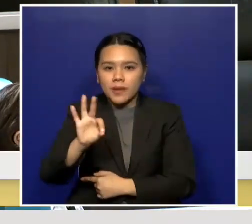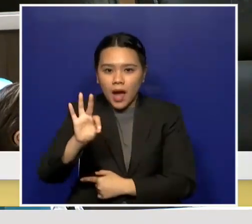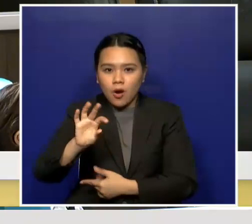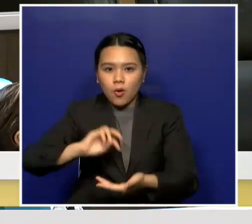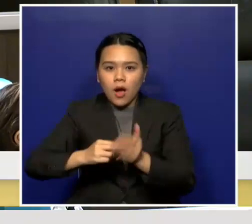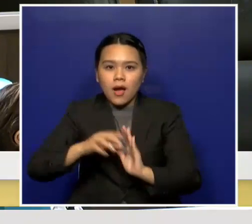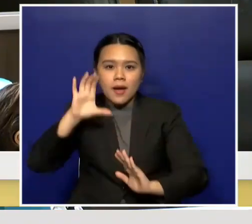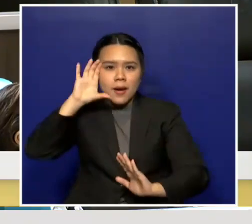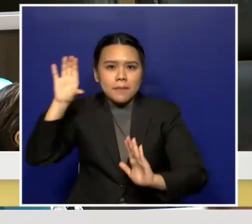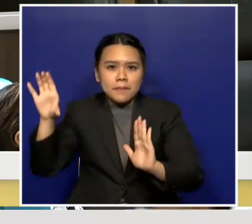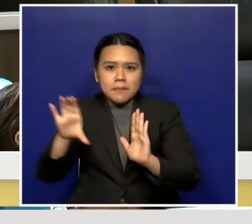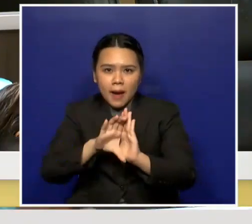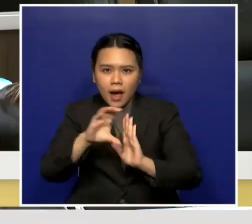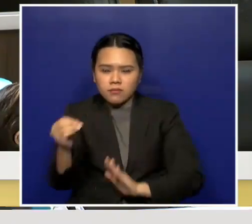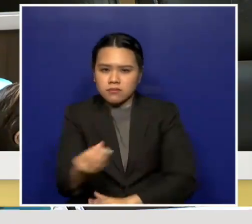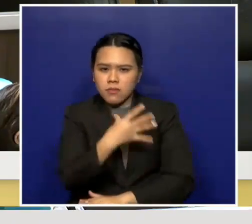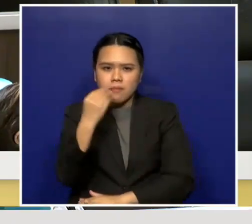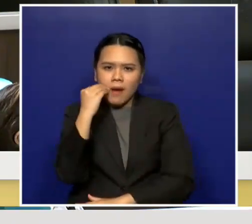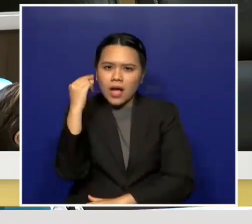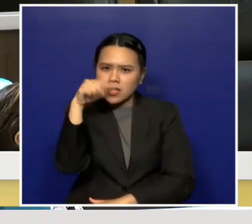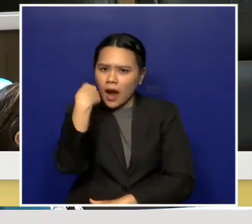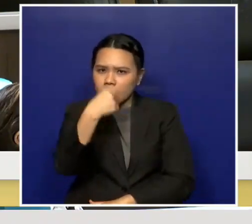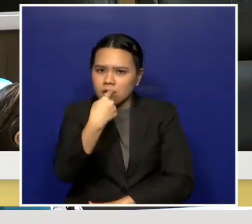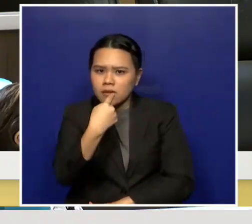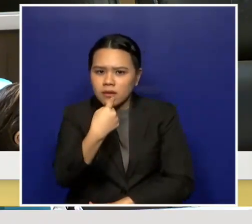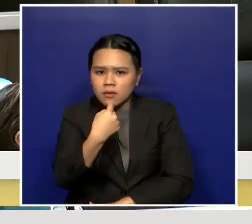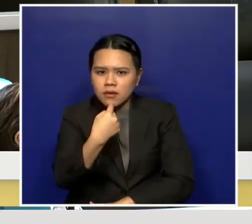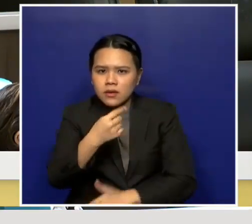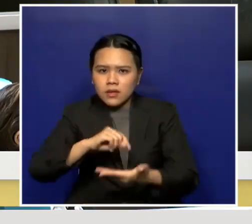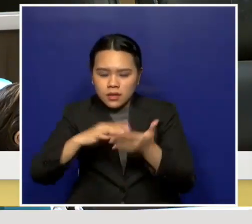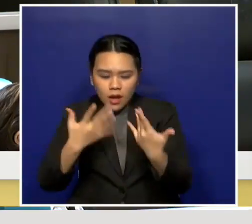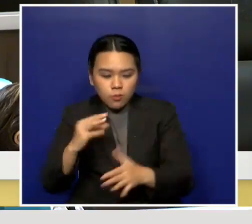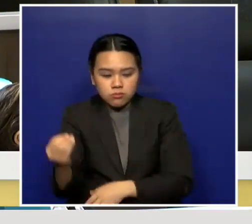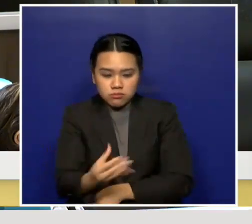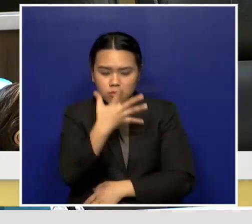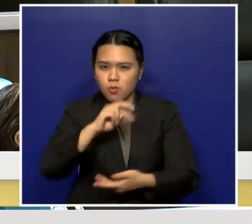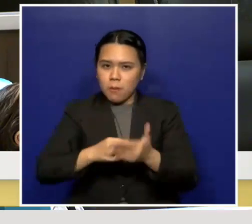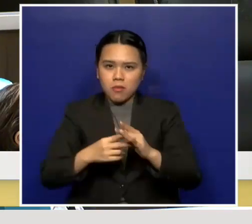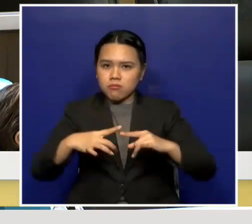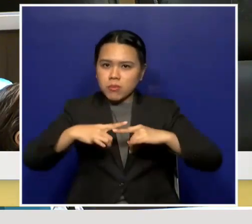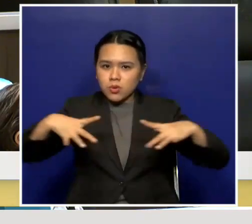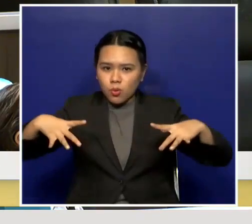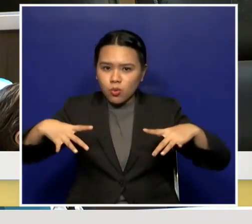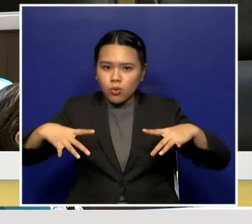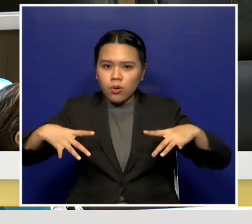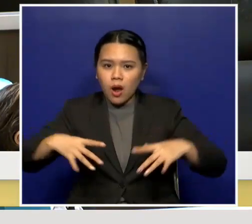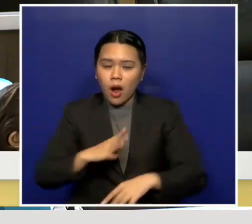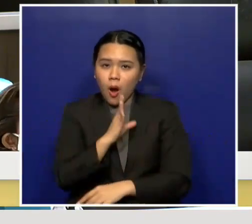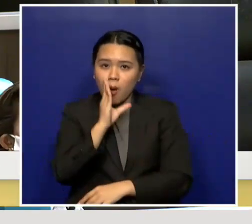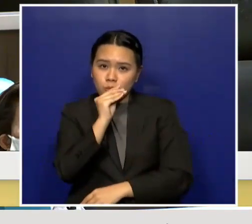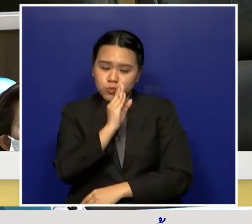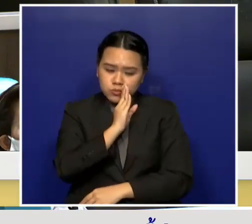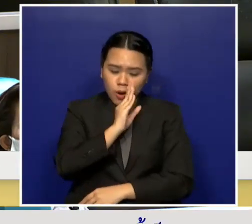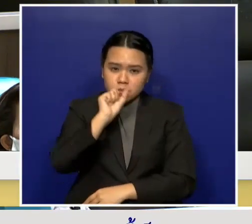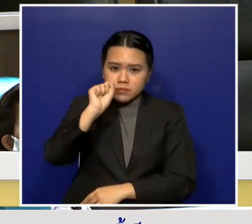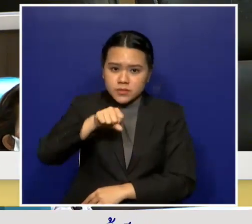ใครนะครับแล้วเอามาโชว์ก็ยังไม่อยู่ในประเด็นนะครับแล้วก็เป็นการให้เท็จหรือไม่ครับ